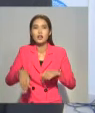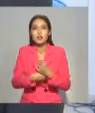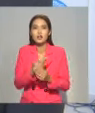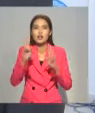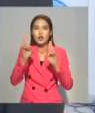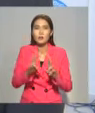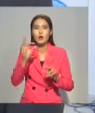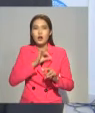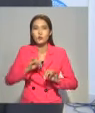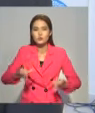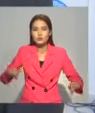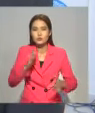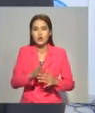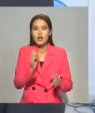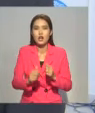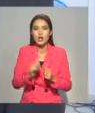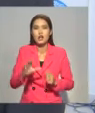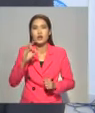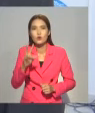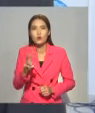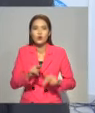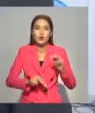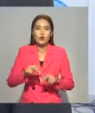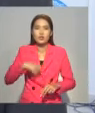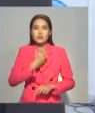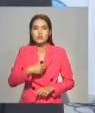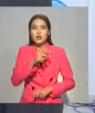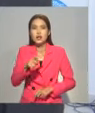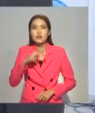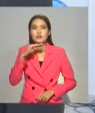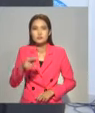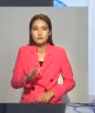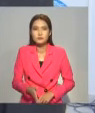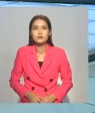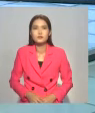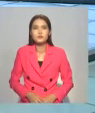процесті қайта бастадық. Бұл әр деңгейдегі құрылымдар үшін жалпыға ортақ бағдарлама.